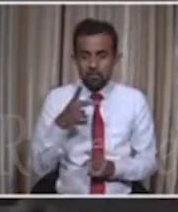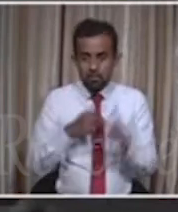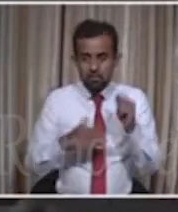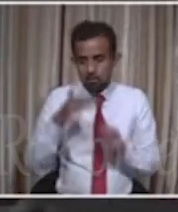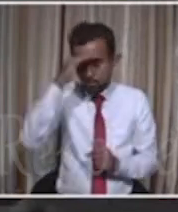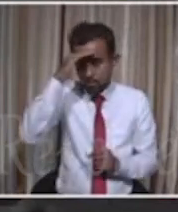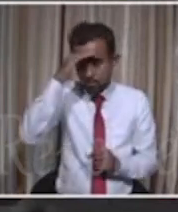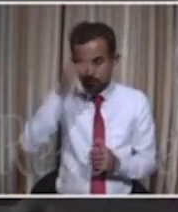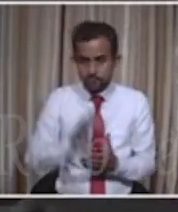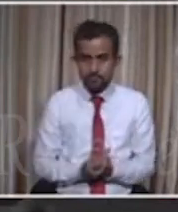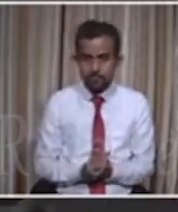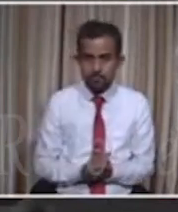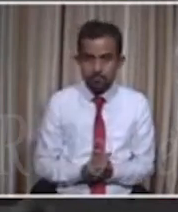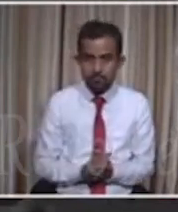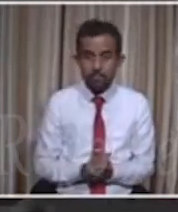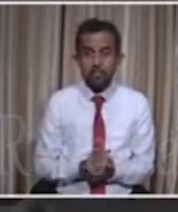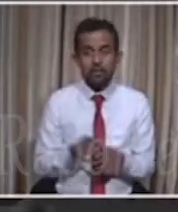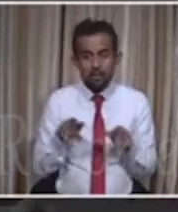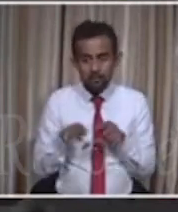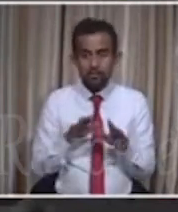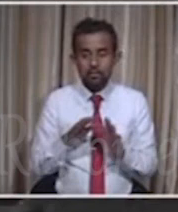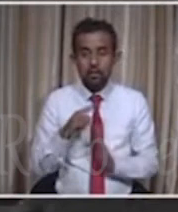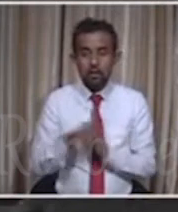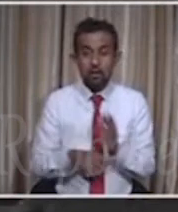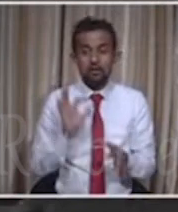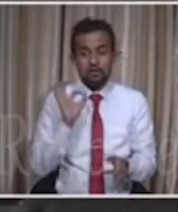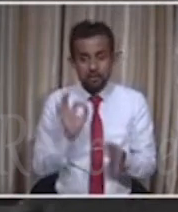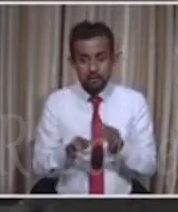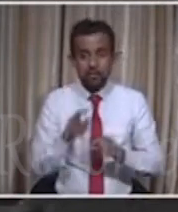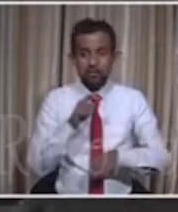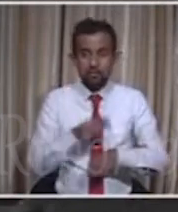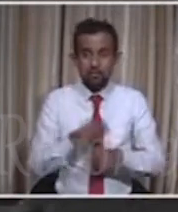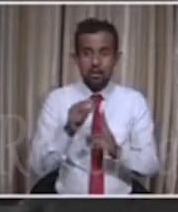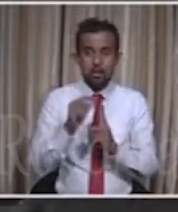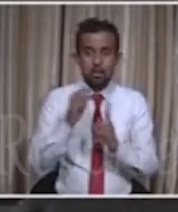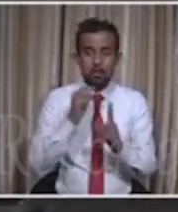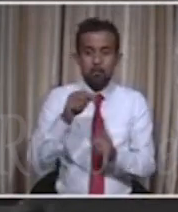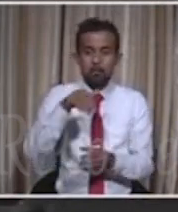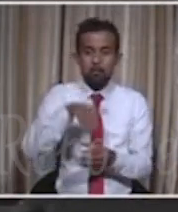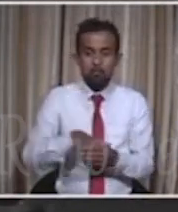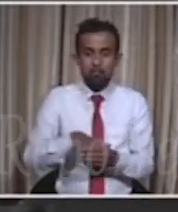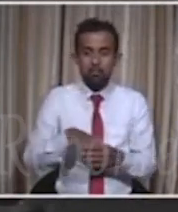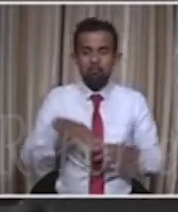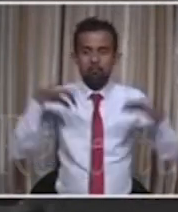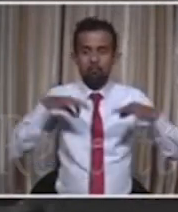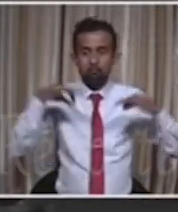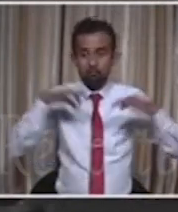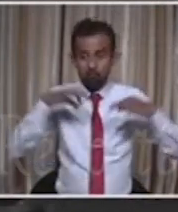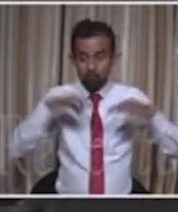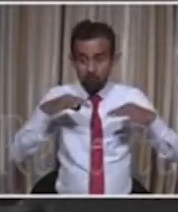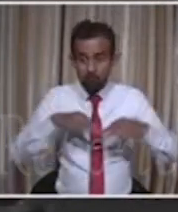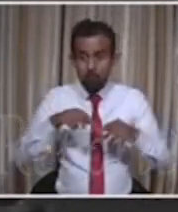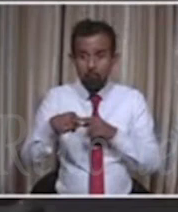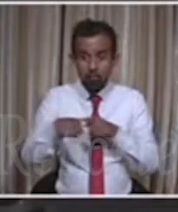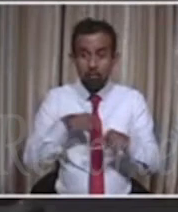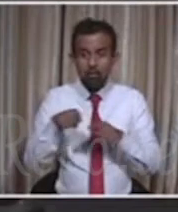කතානායකතුමනි එහෙම තියෙද්දිත් රට ගිනි ගන්න වෙලාවෙදිත් මේ පාර්ලිමේන්තුව කොලම් මඩුවක ස්වරූපයක්